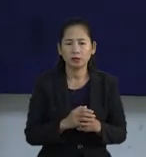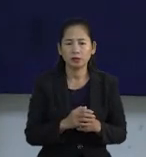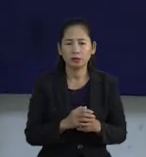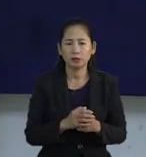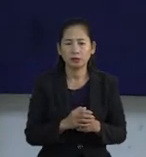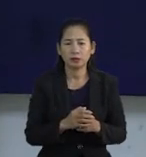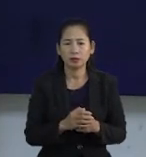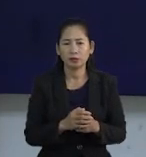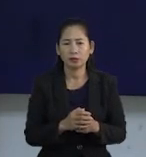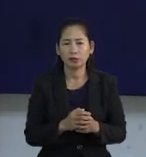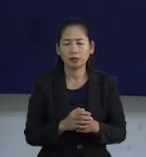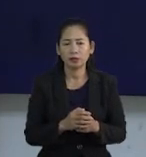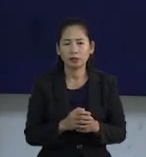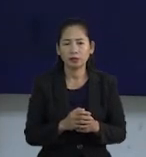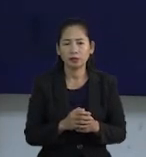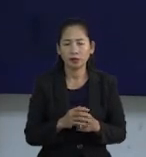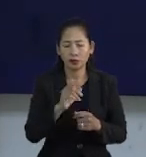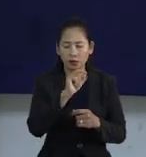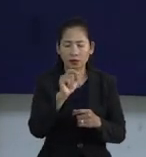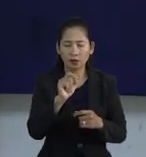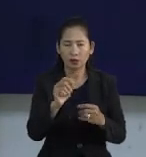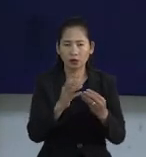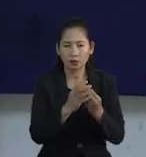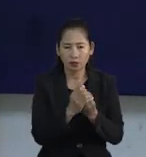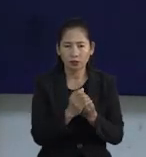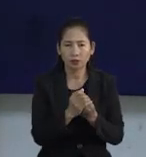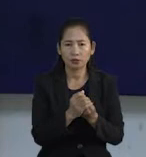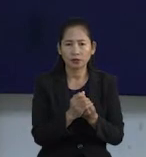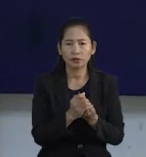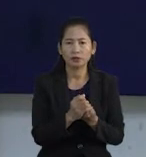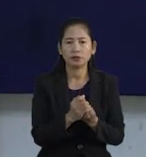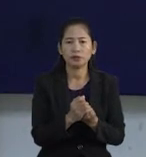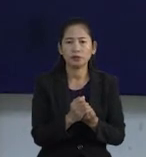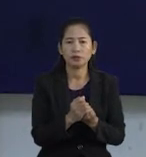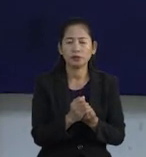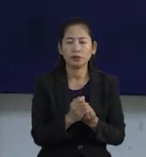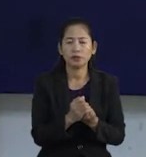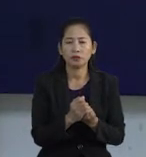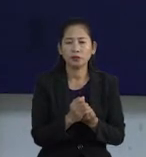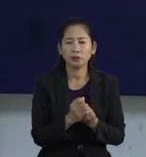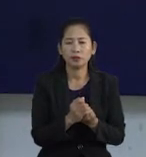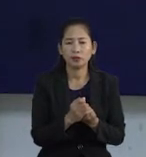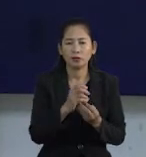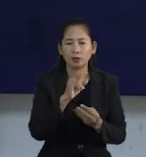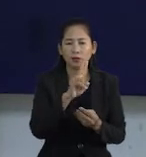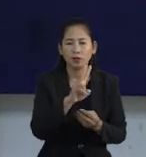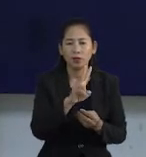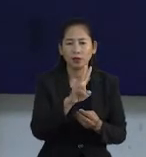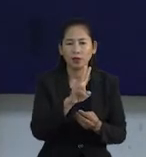tung được hàng được đá chấn dương sơ xế chúng luôn đứng làm quen nhé còn nè miến pí